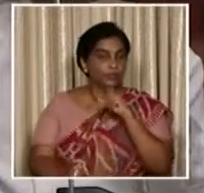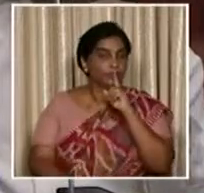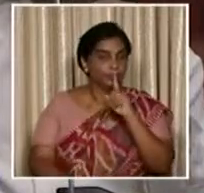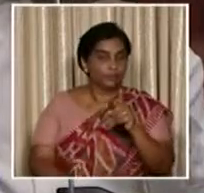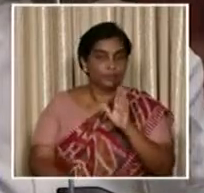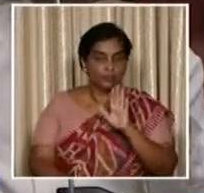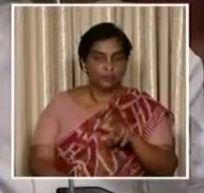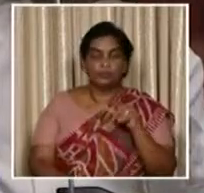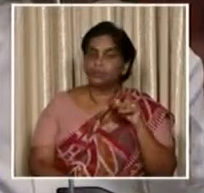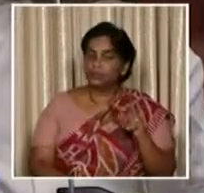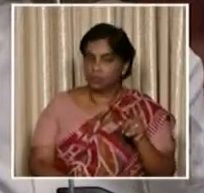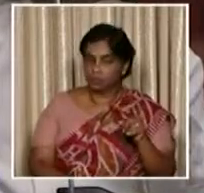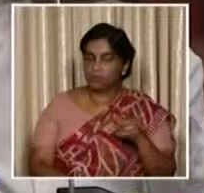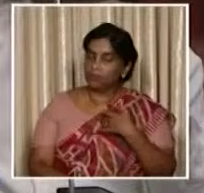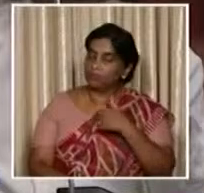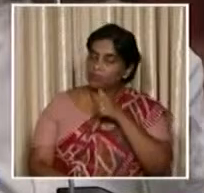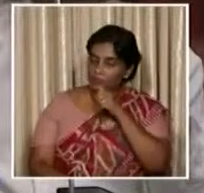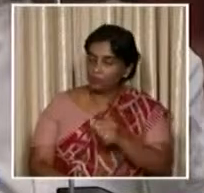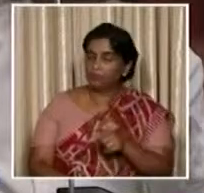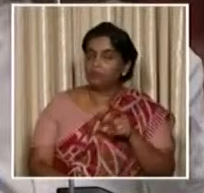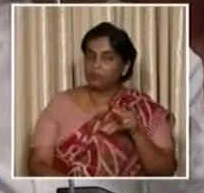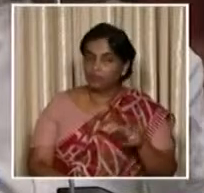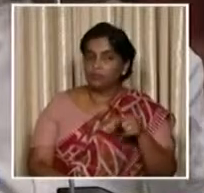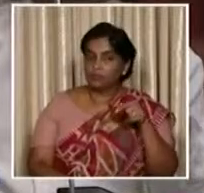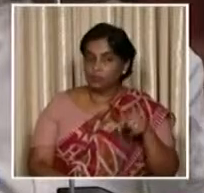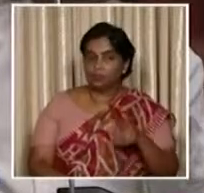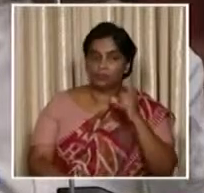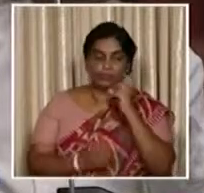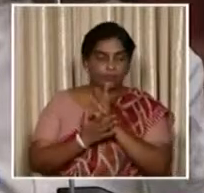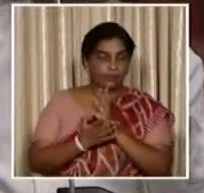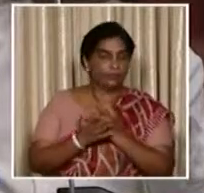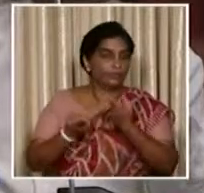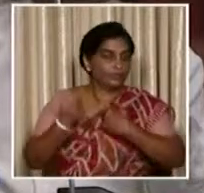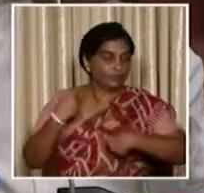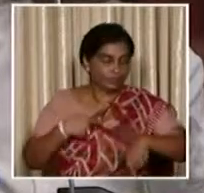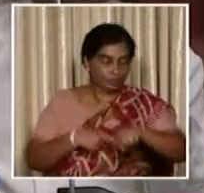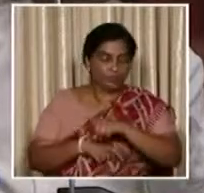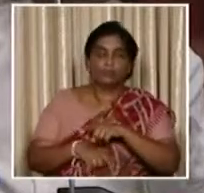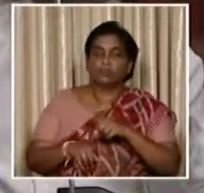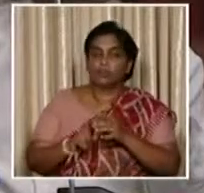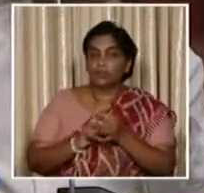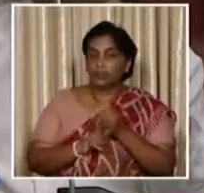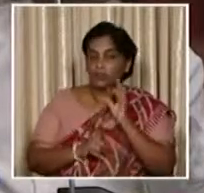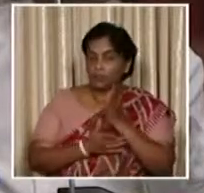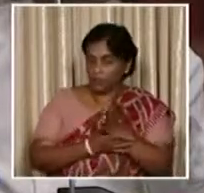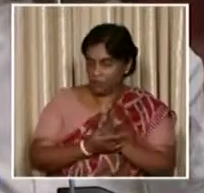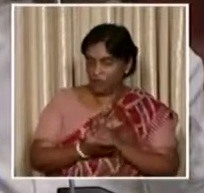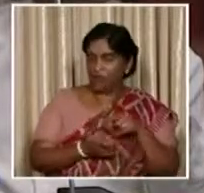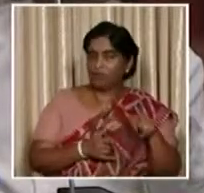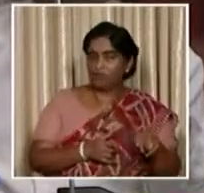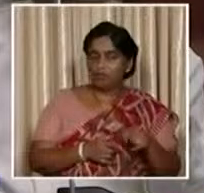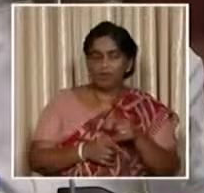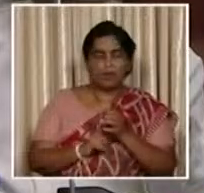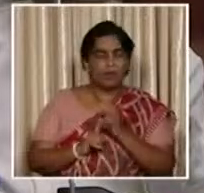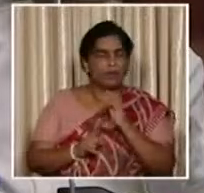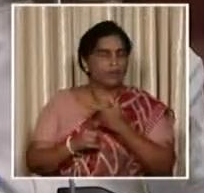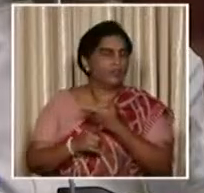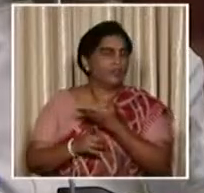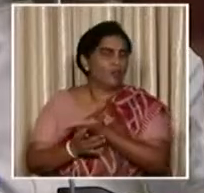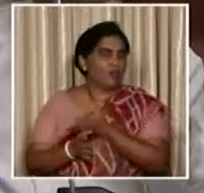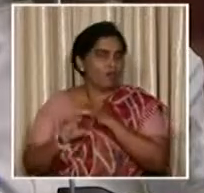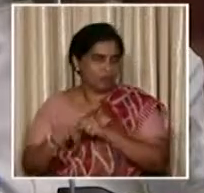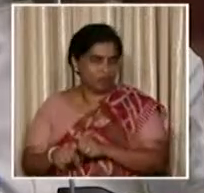කියන්න ඕන ඇත්ත වශයෙන්ම දැන් මේ විවස්ථා සභාව විධායක කොටසක්ද පාර්ලිමේන්තු කොටසක්ද කියන එක වෙනම